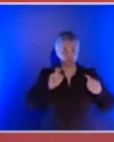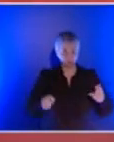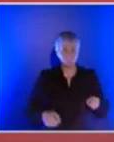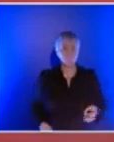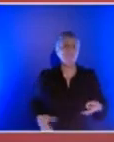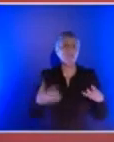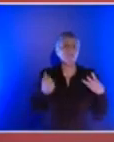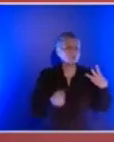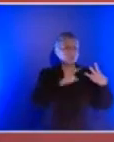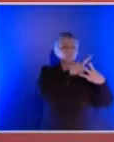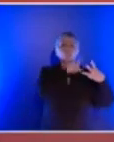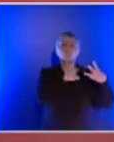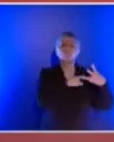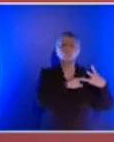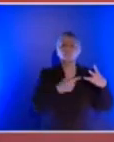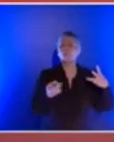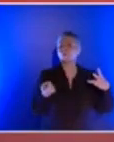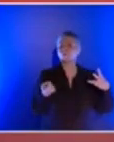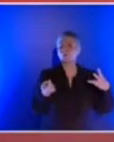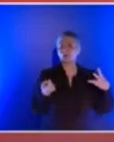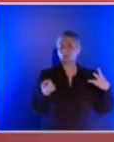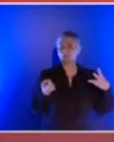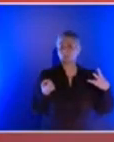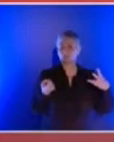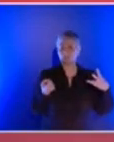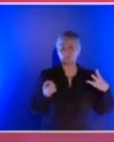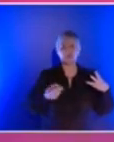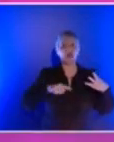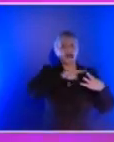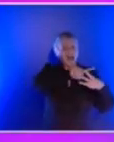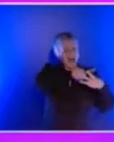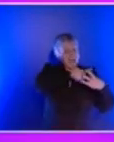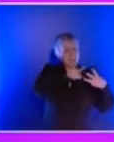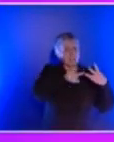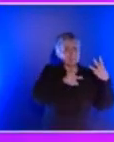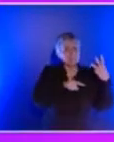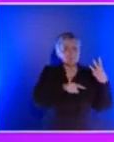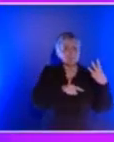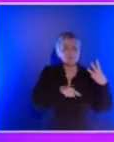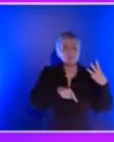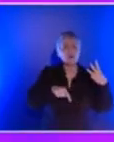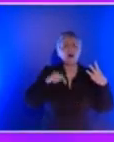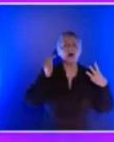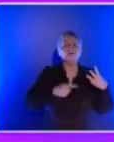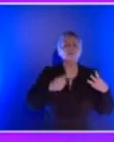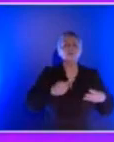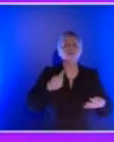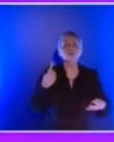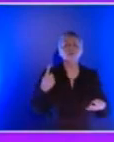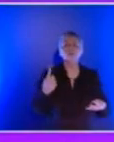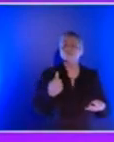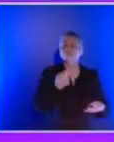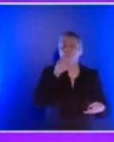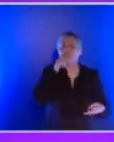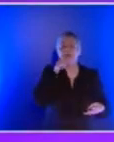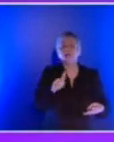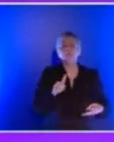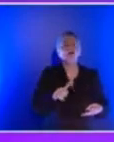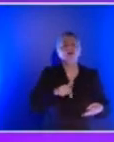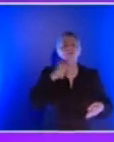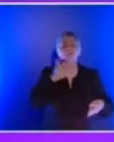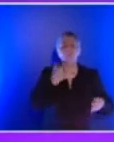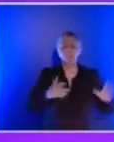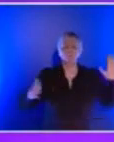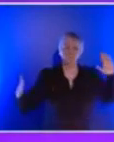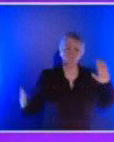της εποχής και αποτελεί το κατεξοχήν πεδίο αντιπαράθεσης με τη δεξιά.